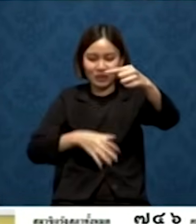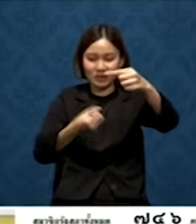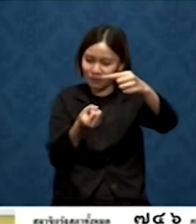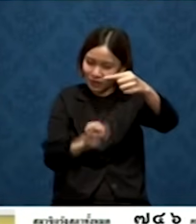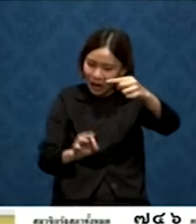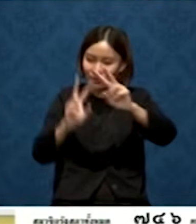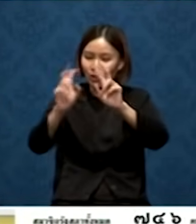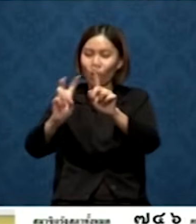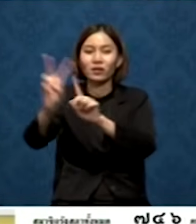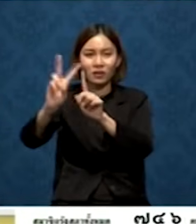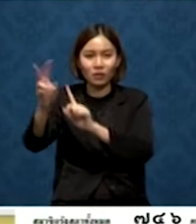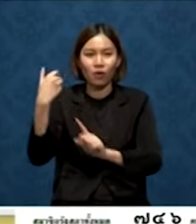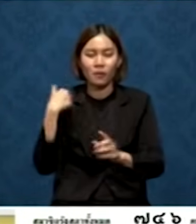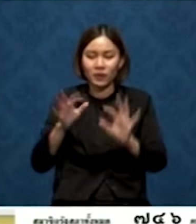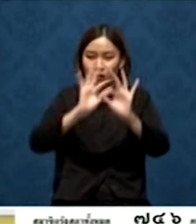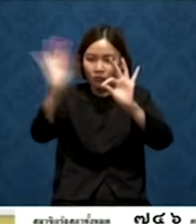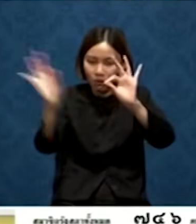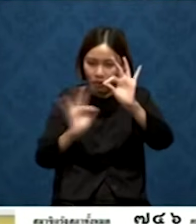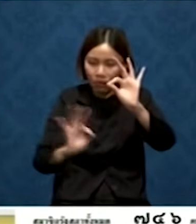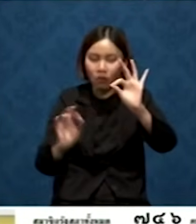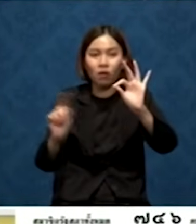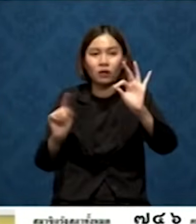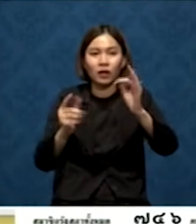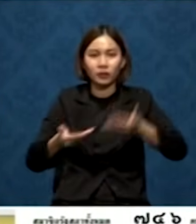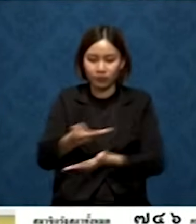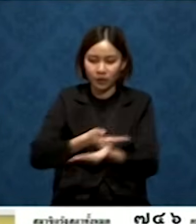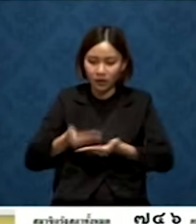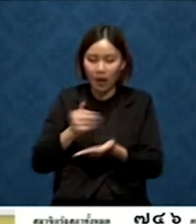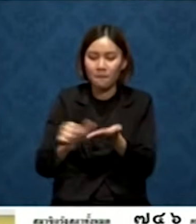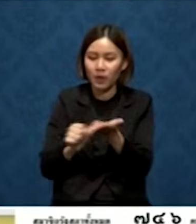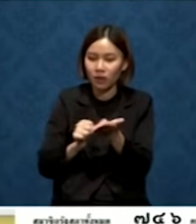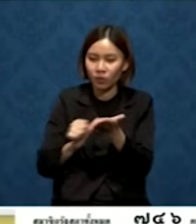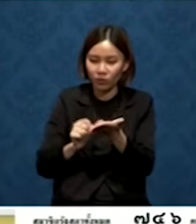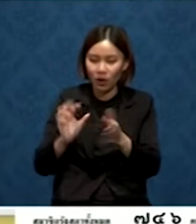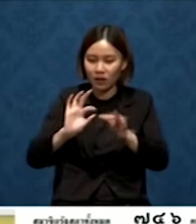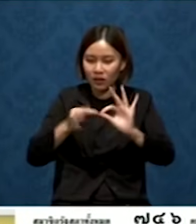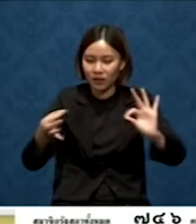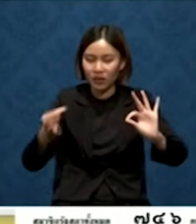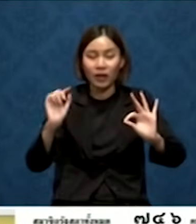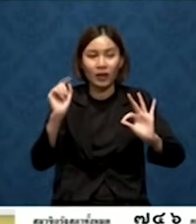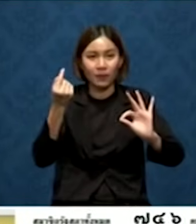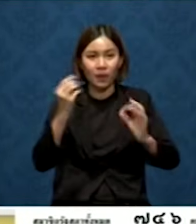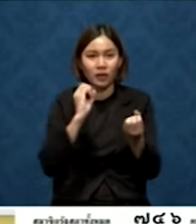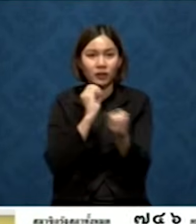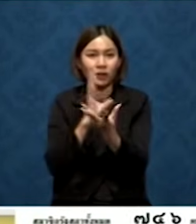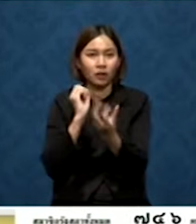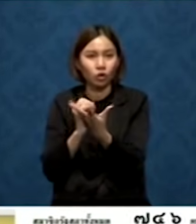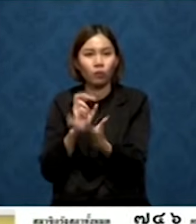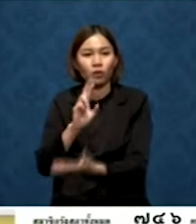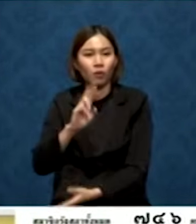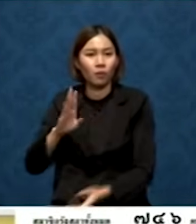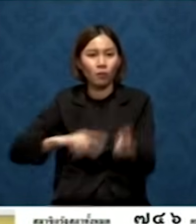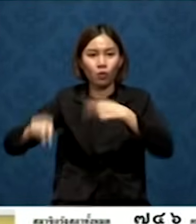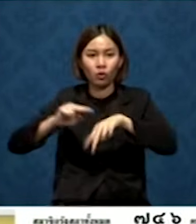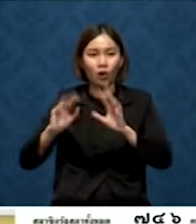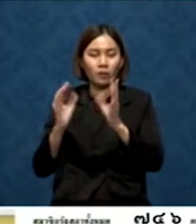2นั้นมีเนื้อหาส่วนใดๆที่เราอาจจะพิจารณาปรับปรุงและเขียนให้ดีขึ้นได้โดยไม่กระทบรูปแบบการปกครอง